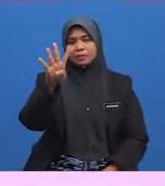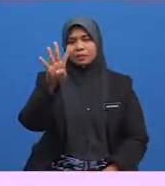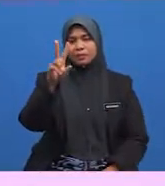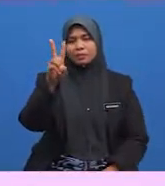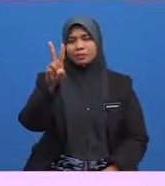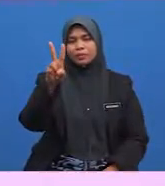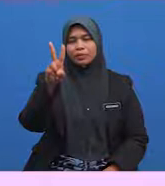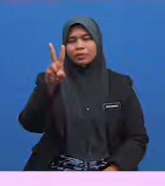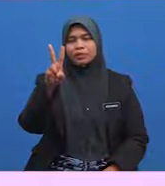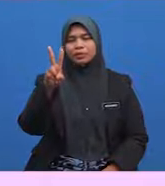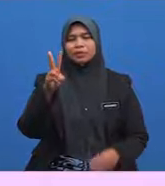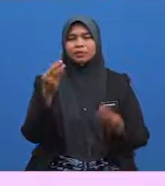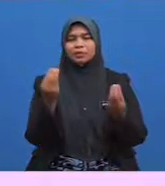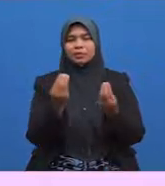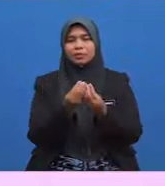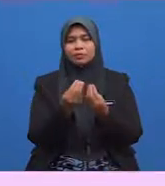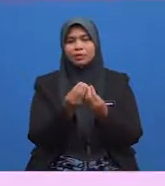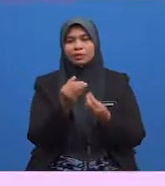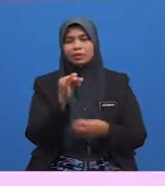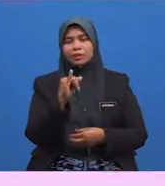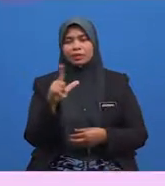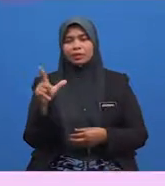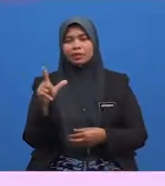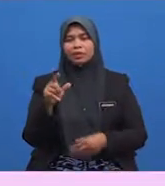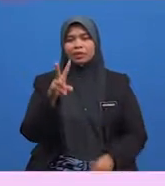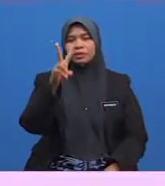42, hasil nisbah ialah